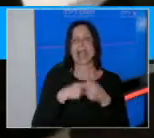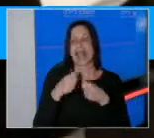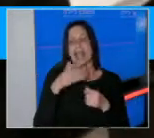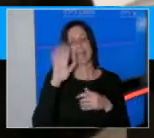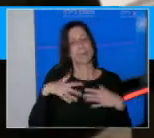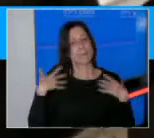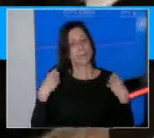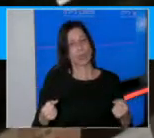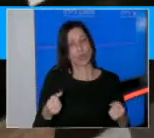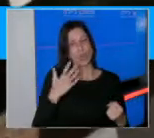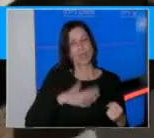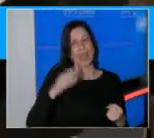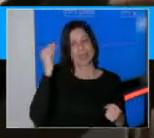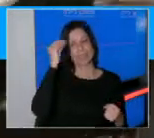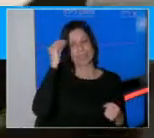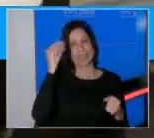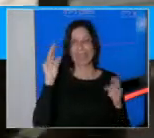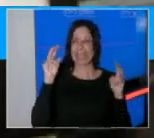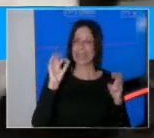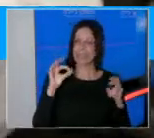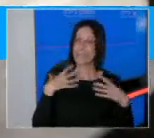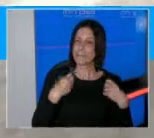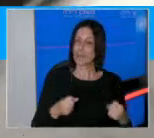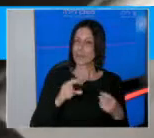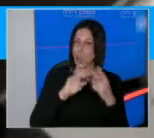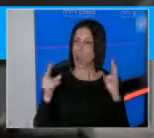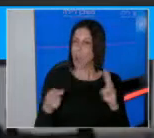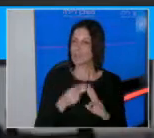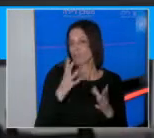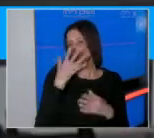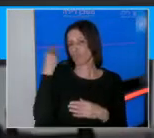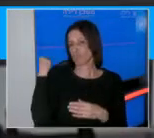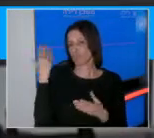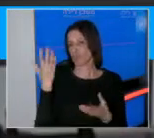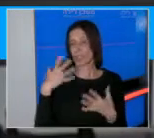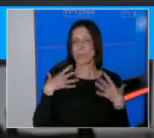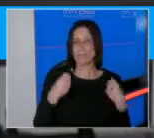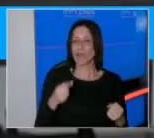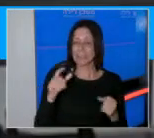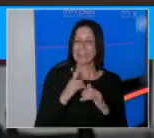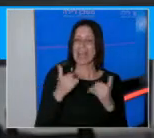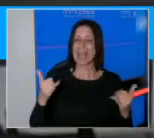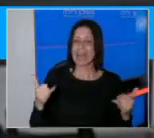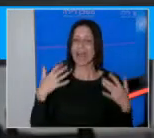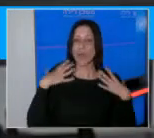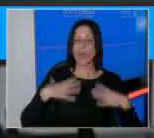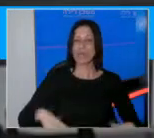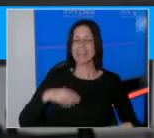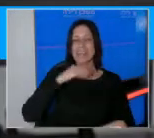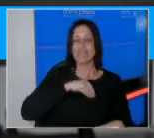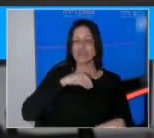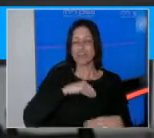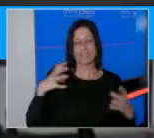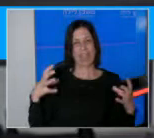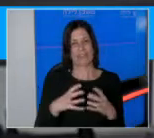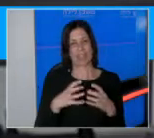אני רוצה להזכיר את הגדרת הבריאות של ארגון הבריאות העולמי, שכנראה שכחנו אותה. בריאות היא רווחה גופנית, נפשית